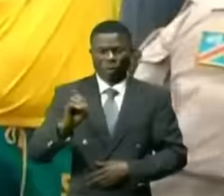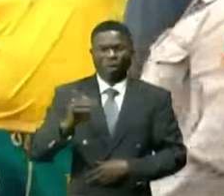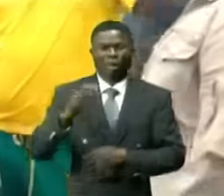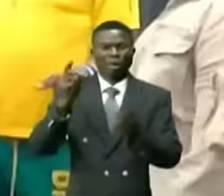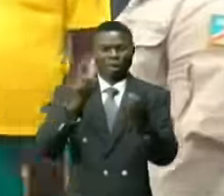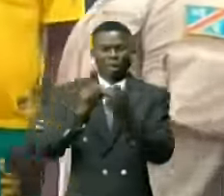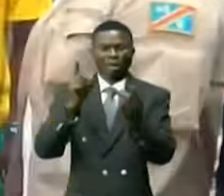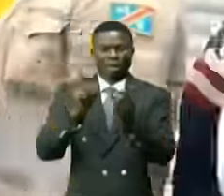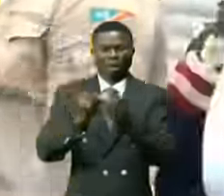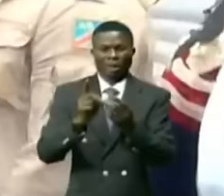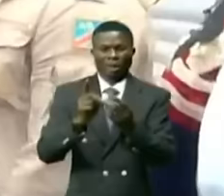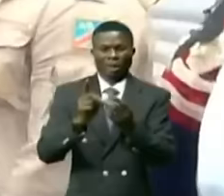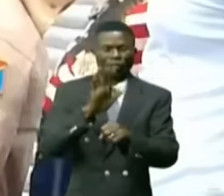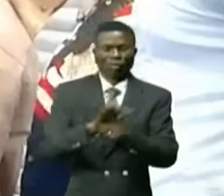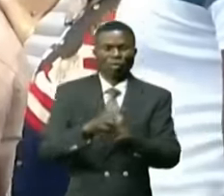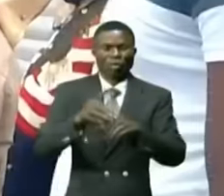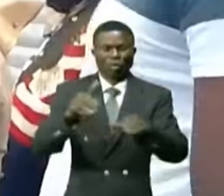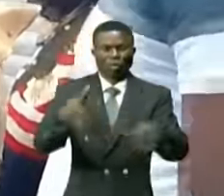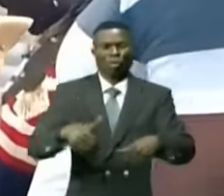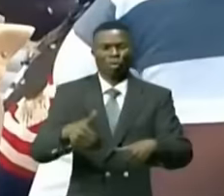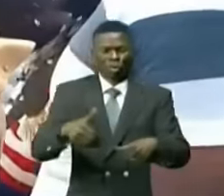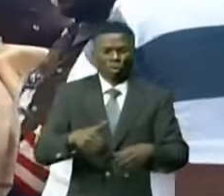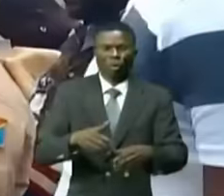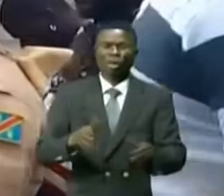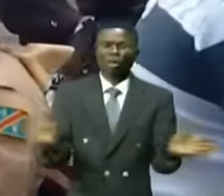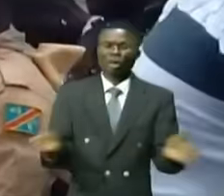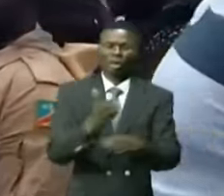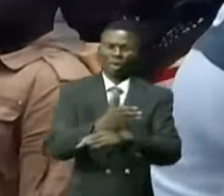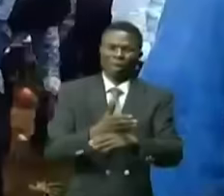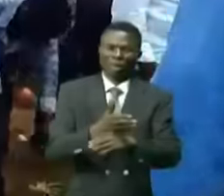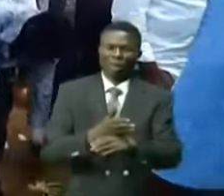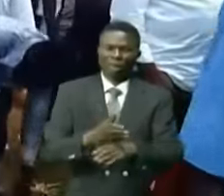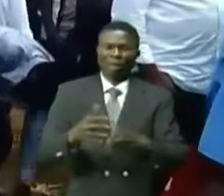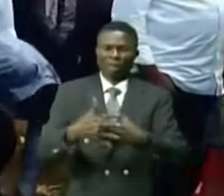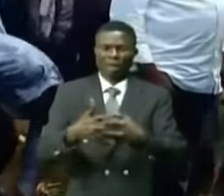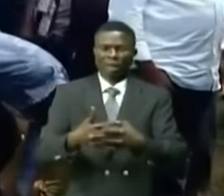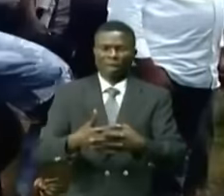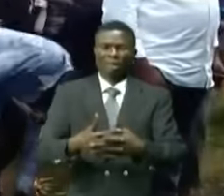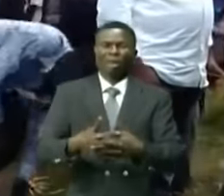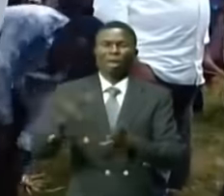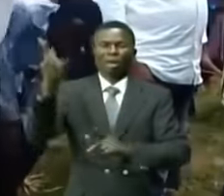approche d'agrobusiness à travers le partenariat public-privé en